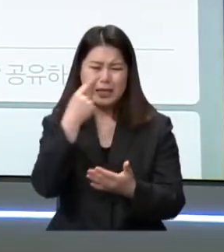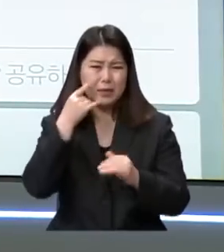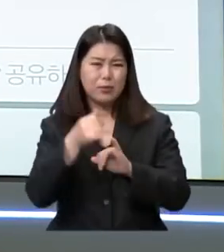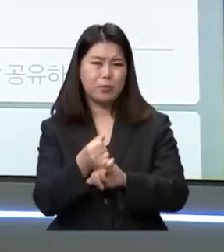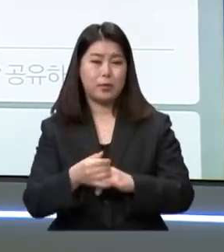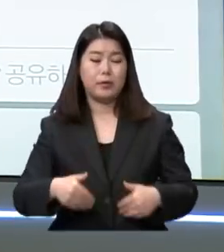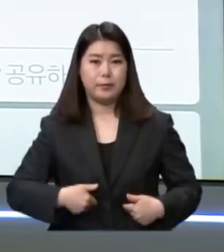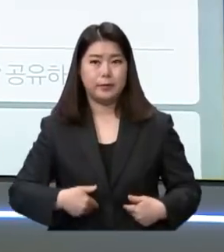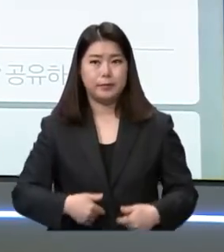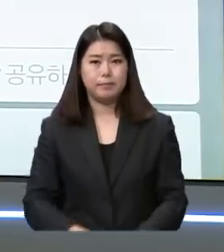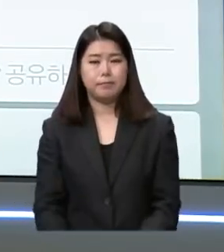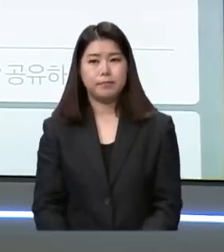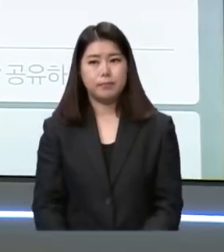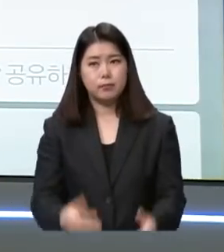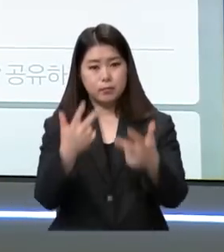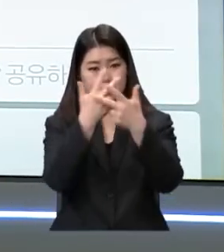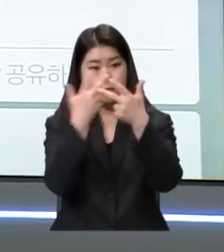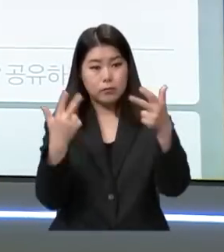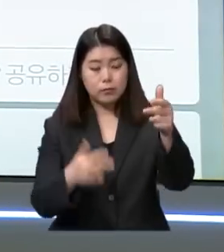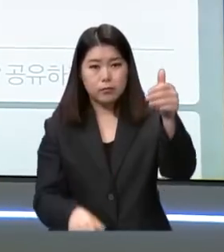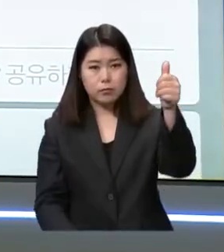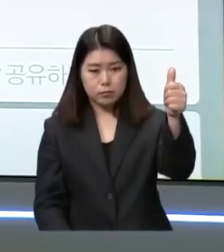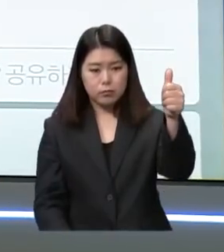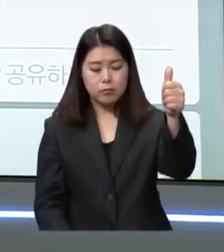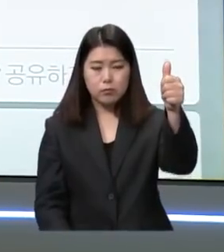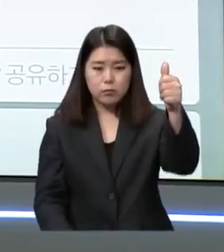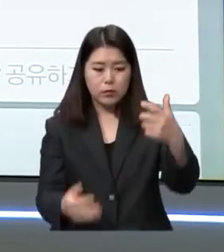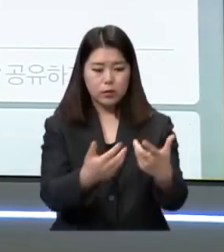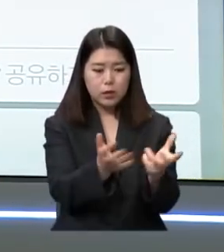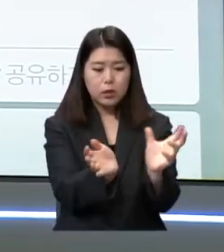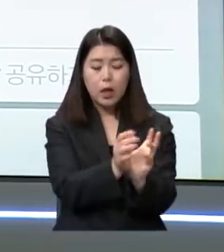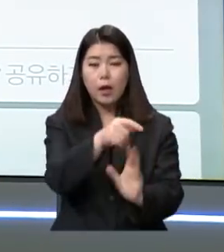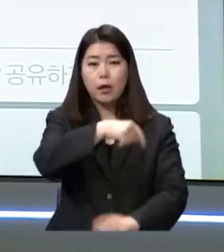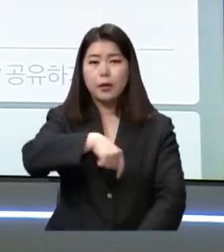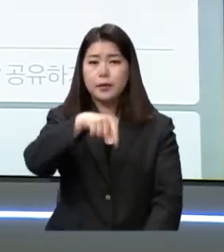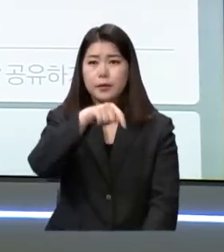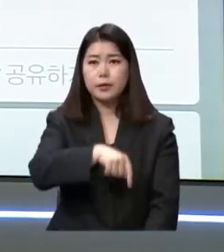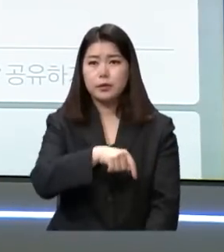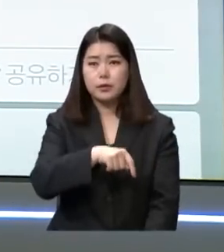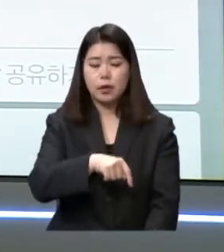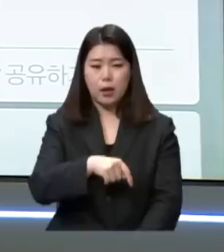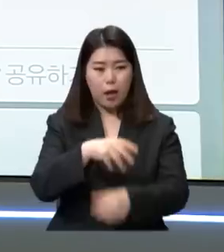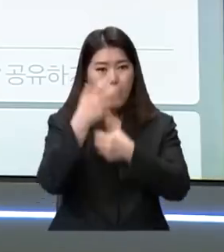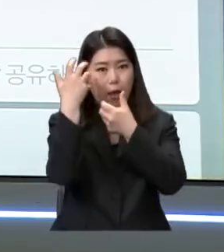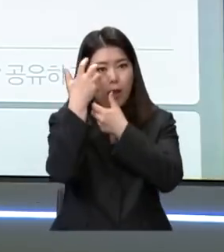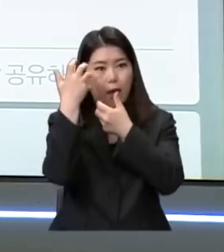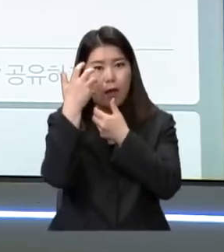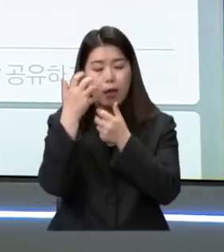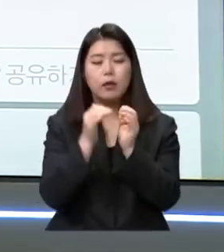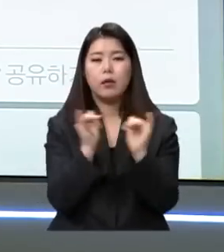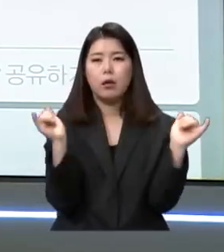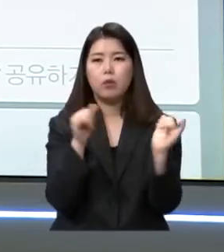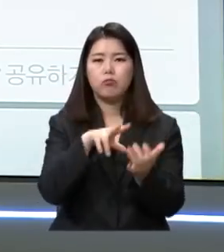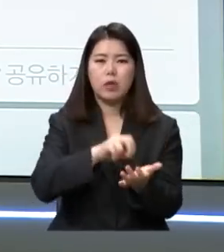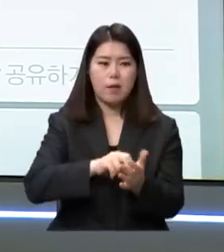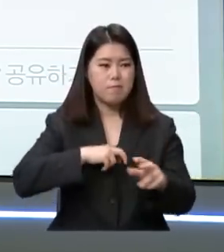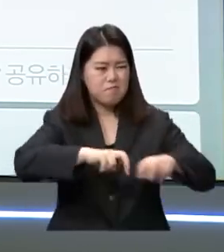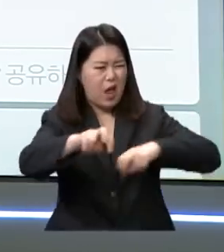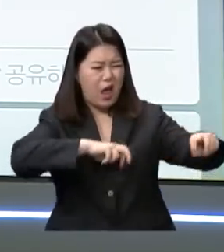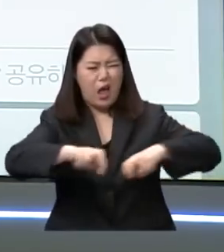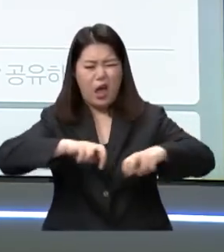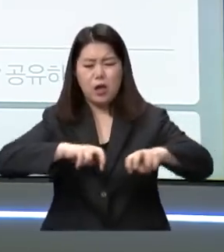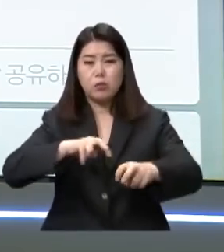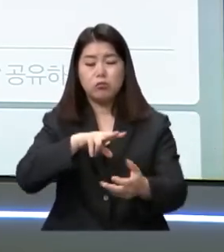지금 이재명 대표 지금 당내 뭐 굉장히 뭐 강성지지층 개딸더라도 문자 폭탄 이런